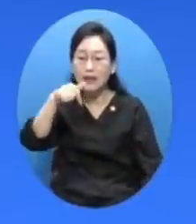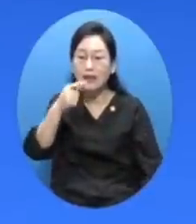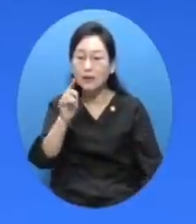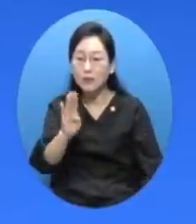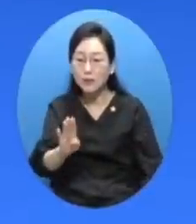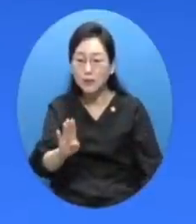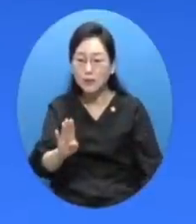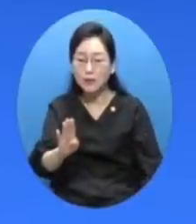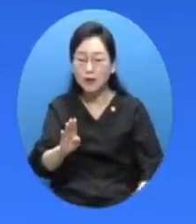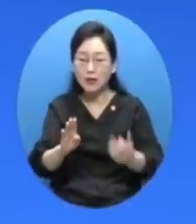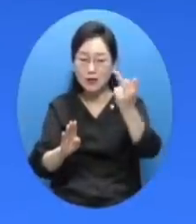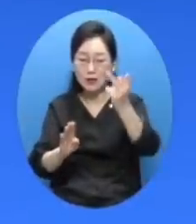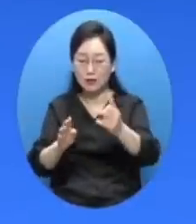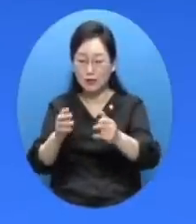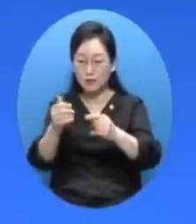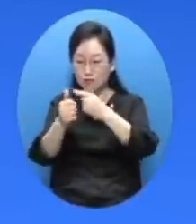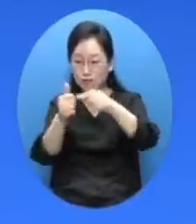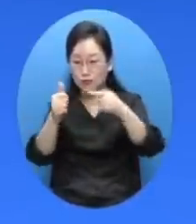정치 없이